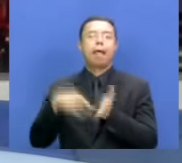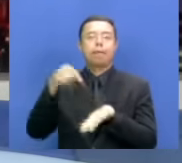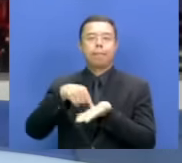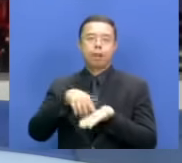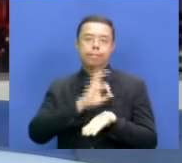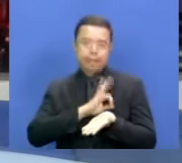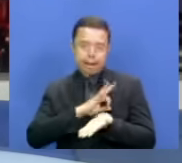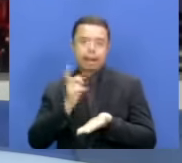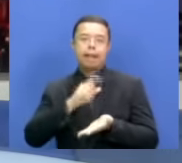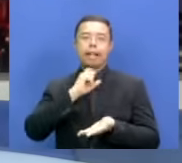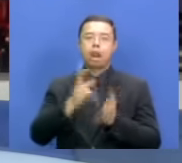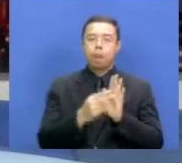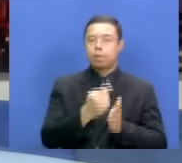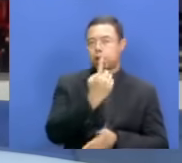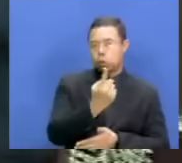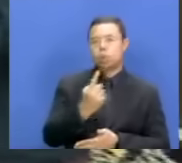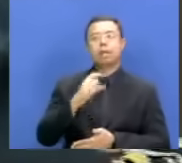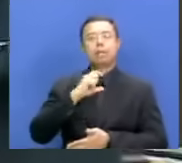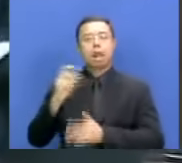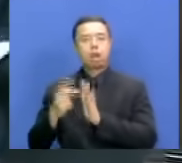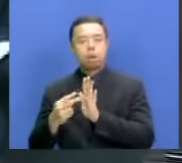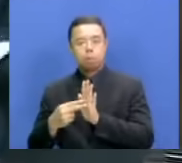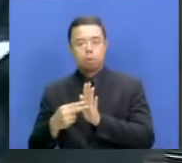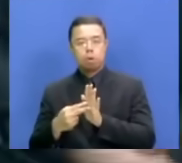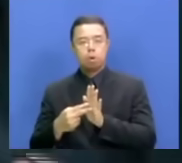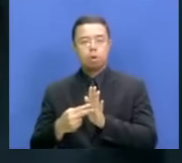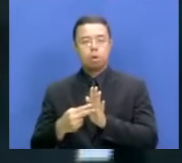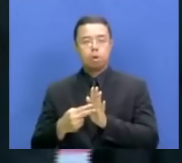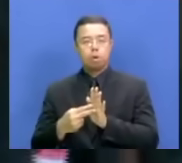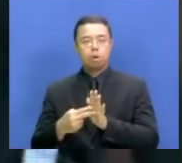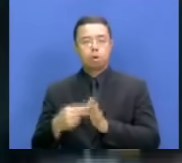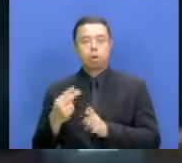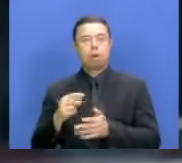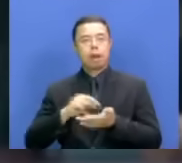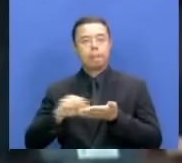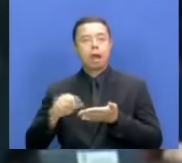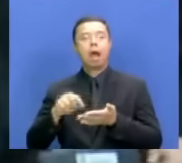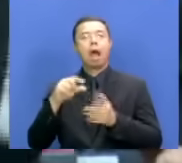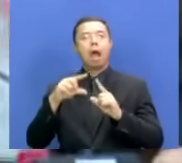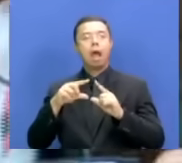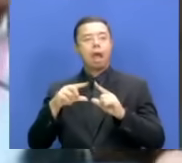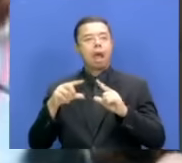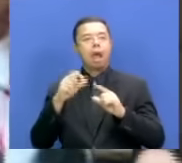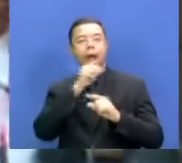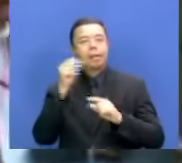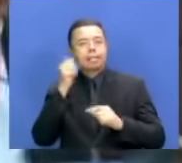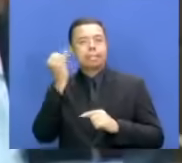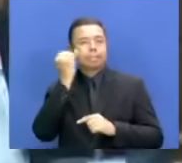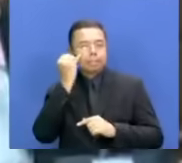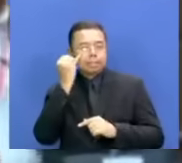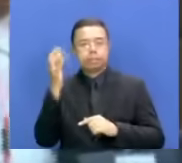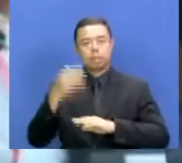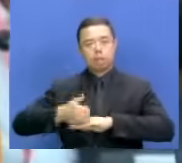diajukan Pasangan calon nomor urut 1 Anis basuedan dan muaimin Iskandar Ketua Mahkamah